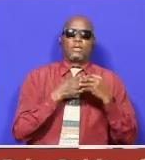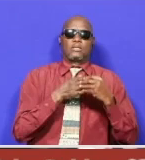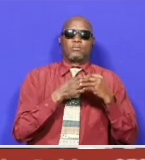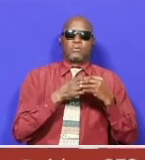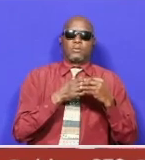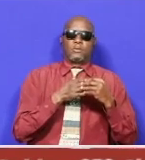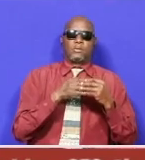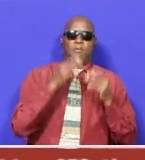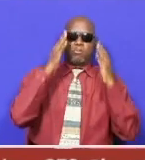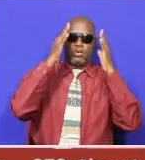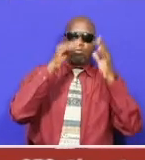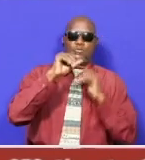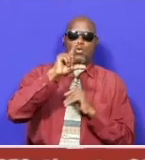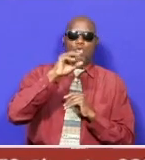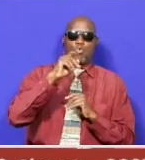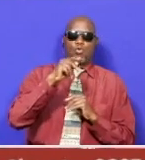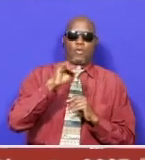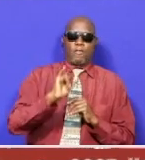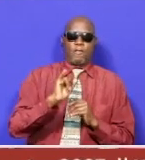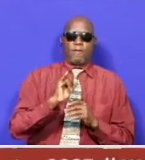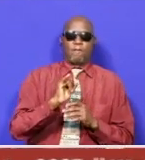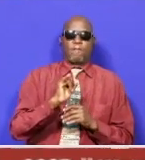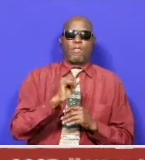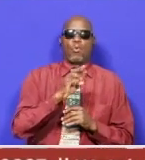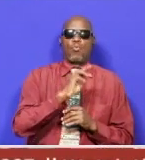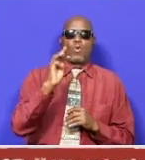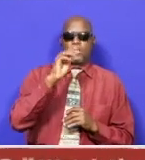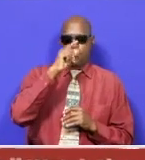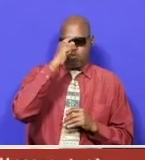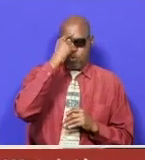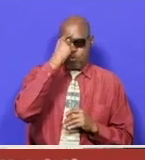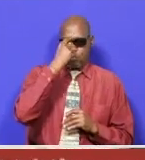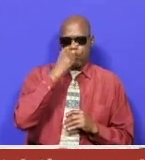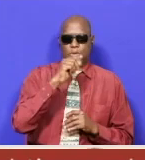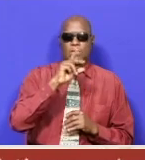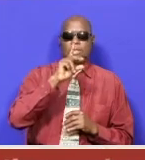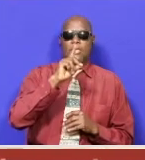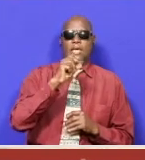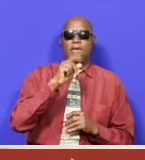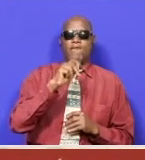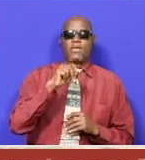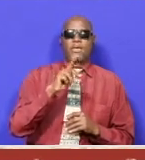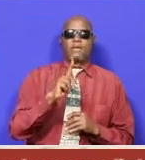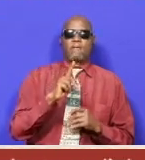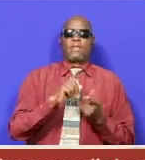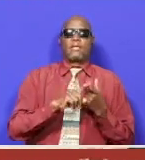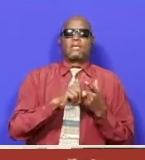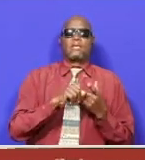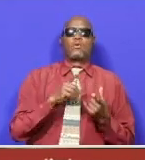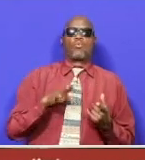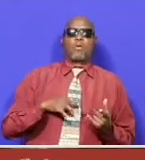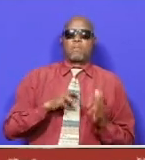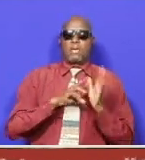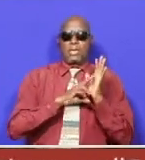Lokori. In attendance was Pokot South lawmaker David Pikosing and West Pokot women